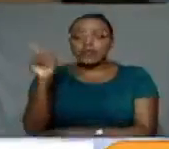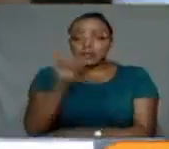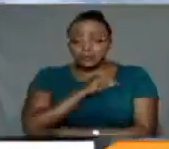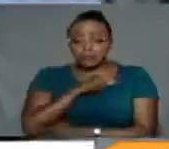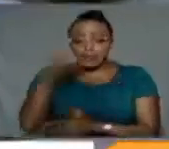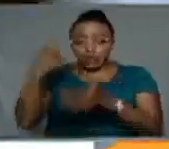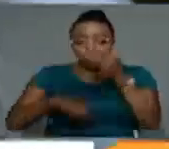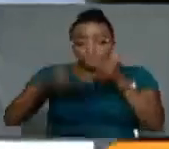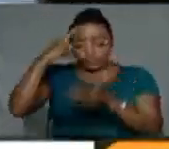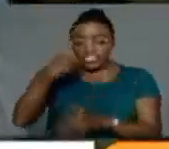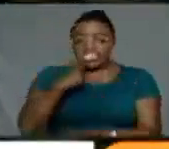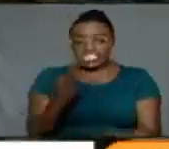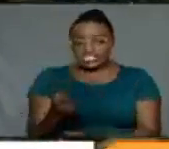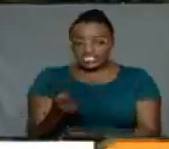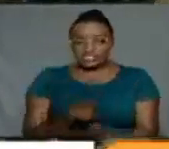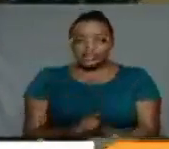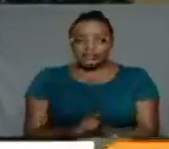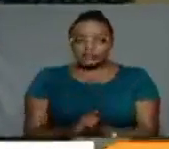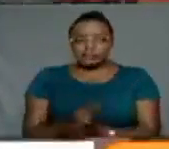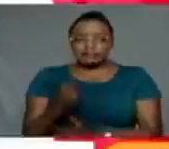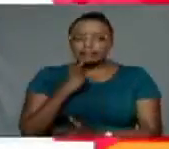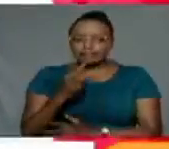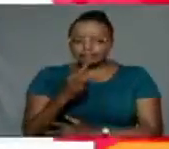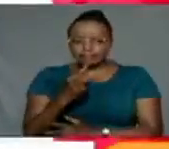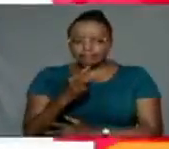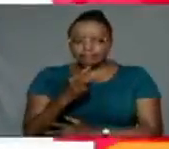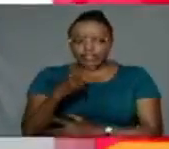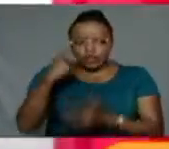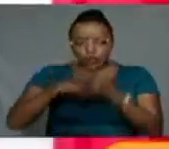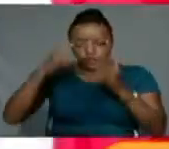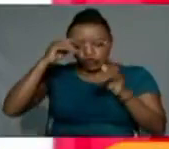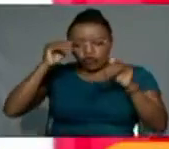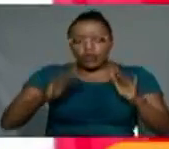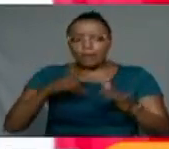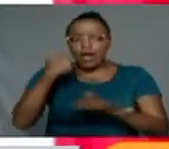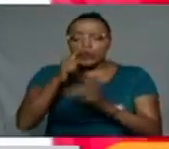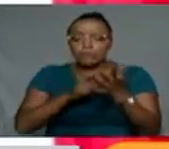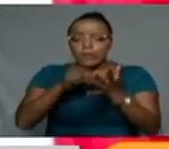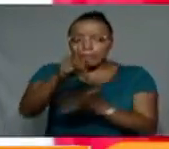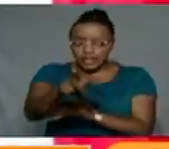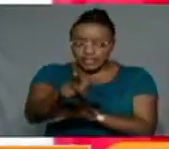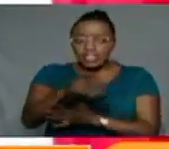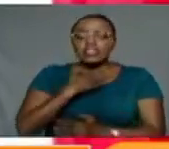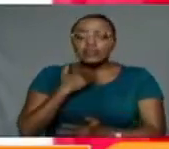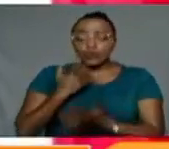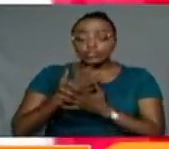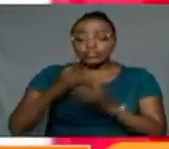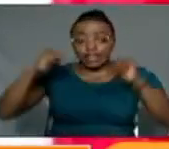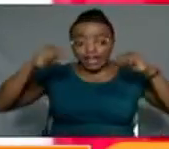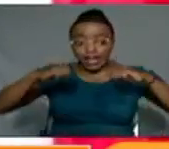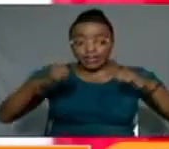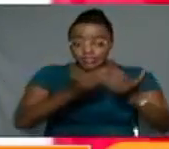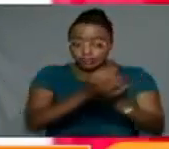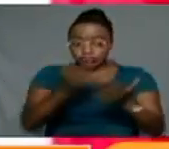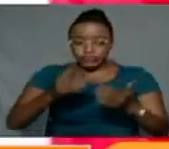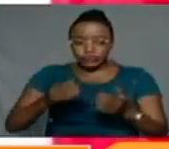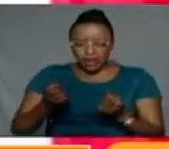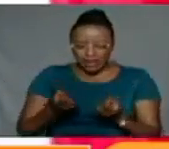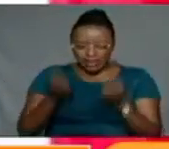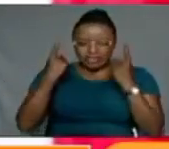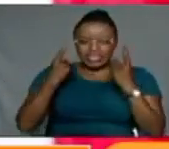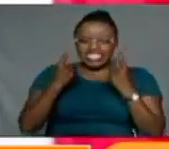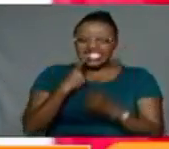Tumesema bei ya mkulima ambaye mkulima atakuwa analipwa, na nataka tusikizane, bei ya